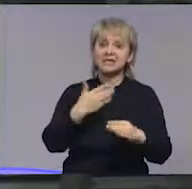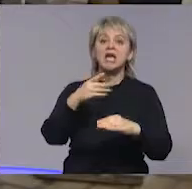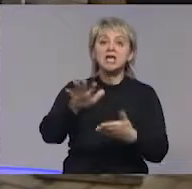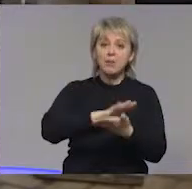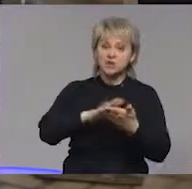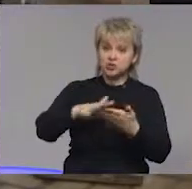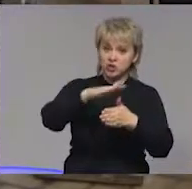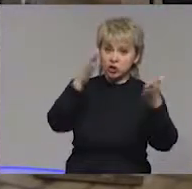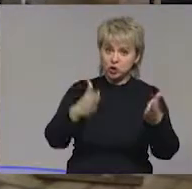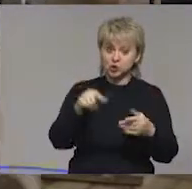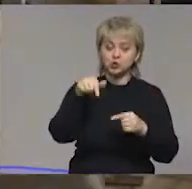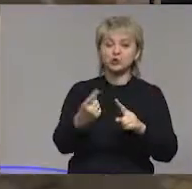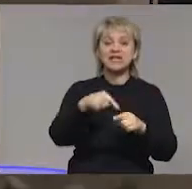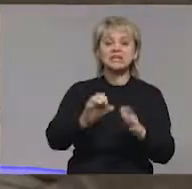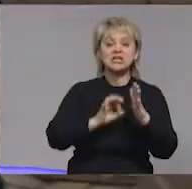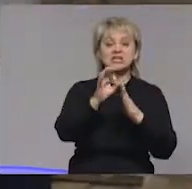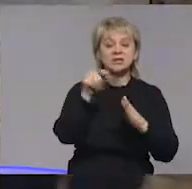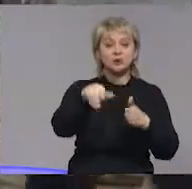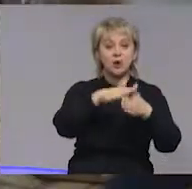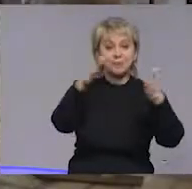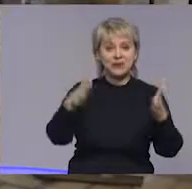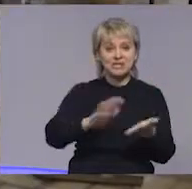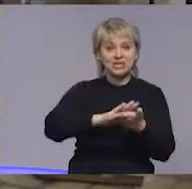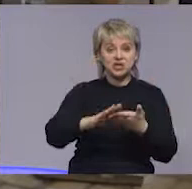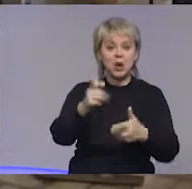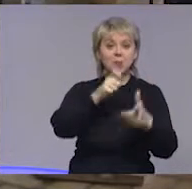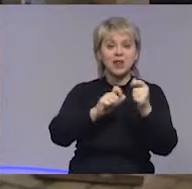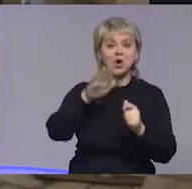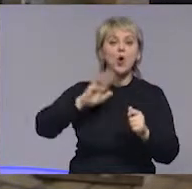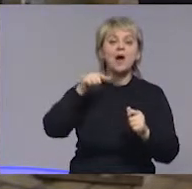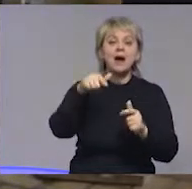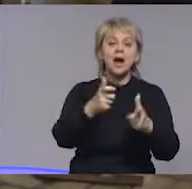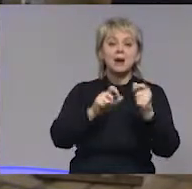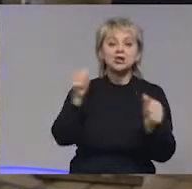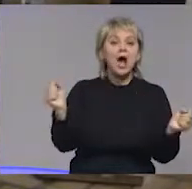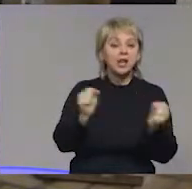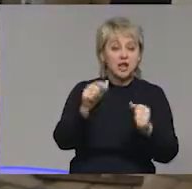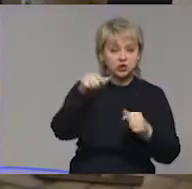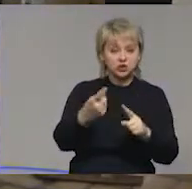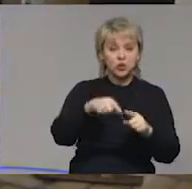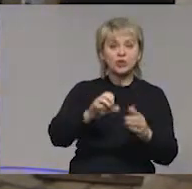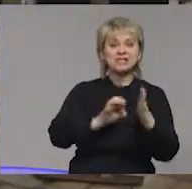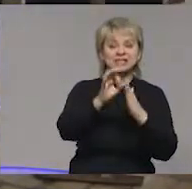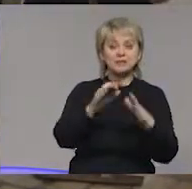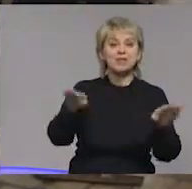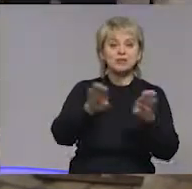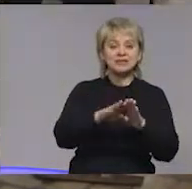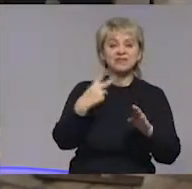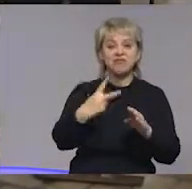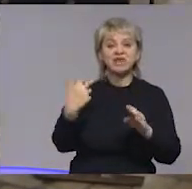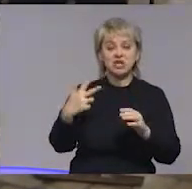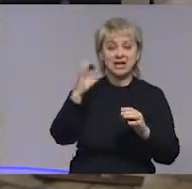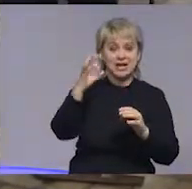пастеризуют. У нас высокотемпературная пастеризация молока, затем молоко охлаждается до температуры также 2-3